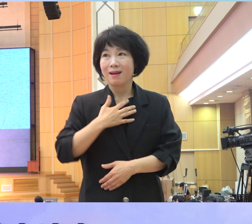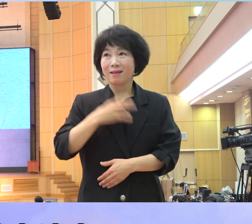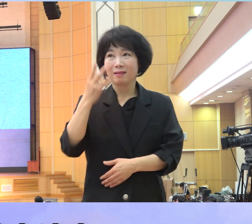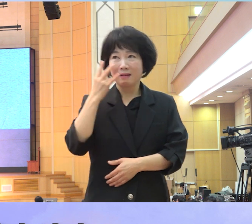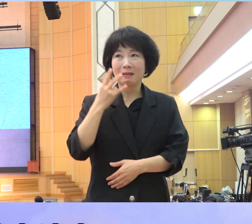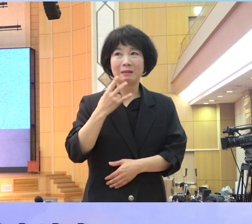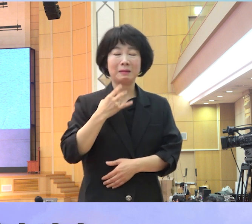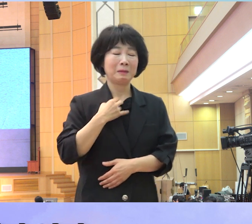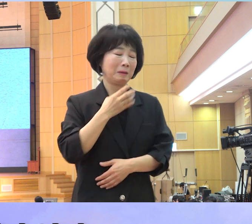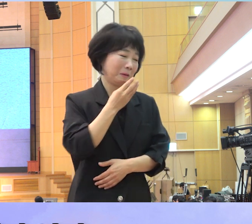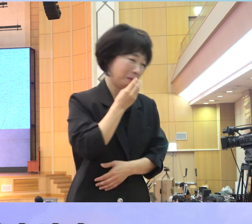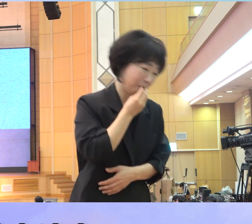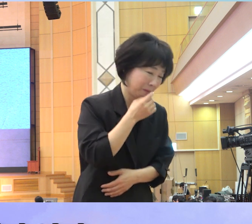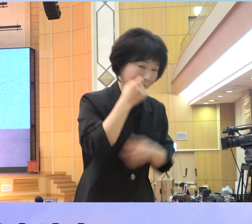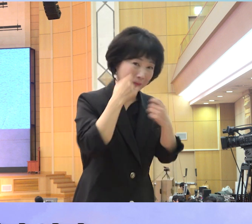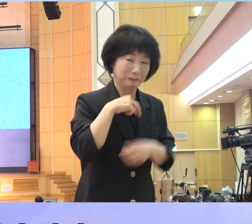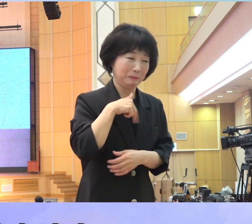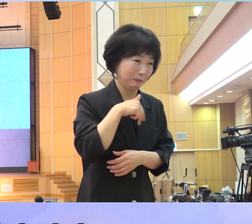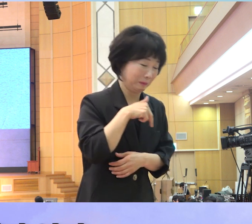길인지,